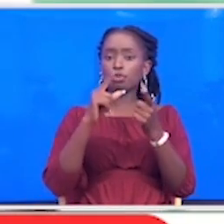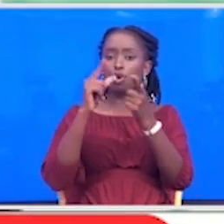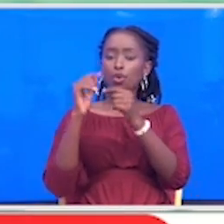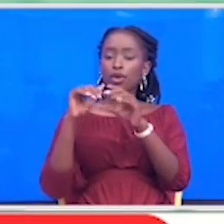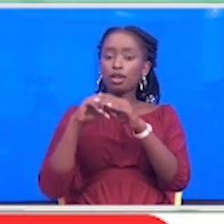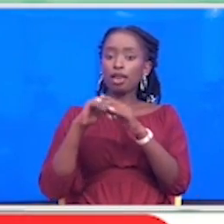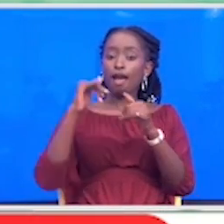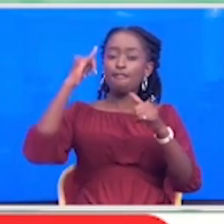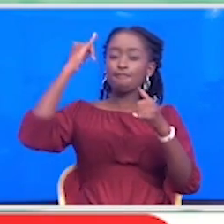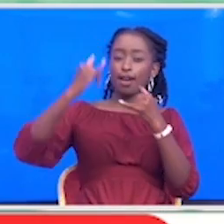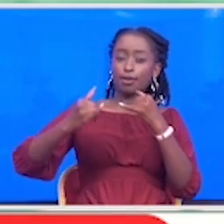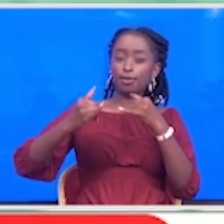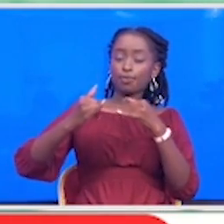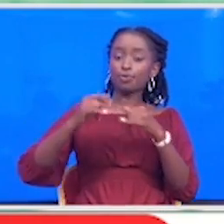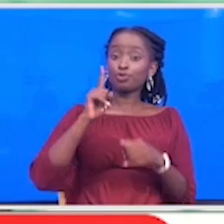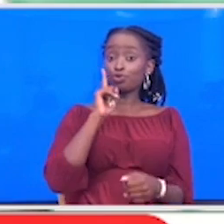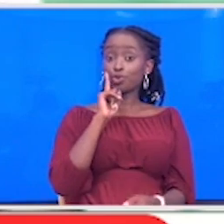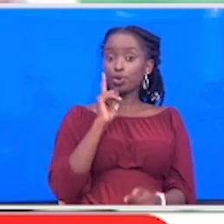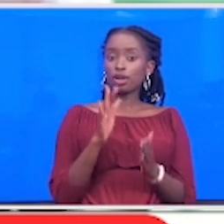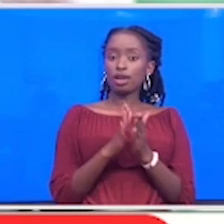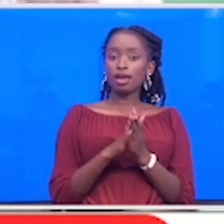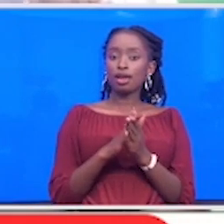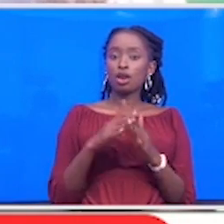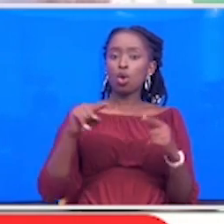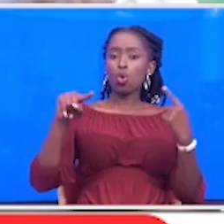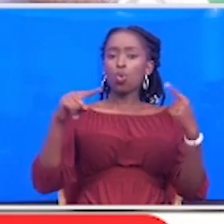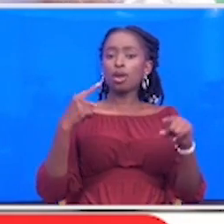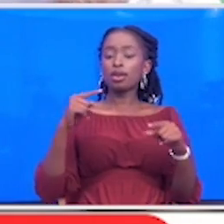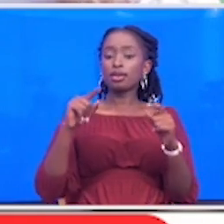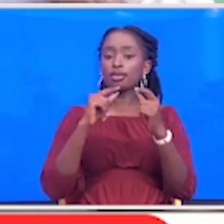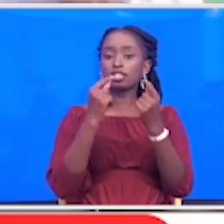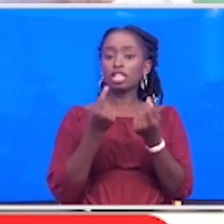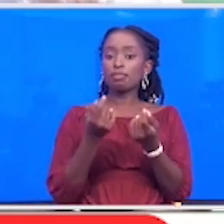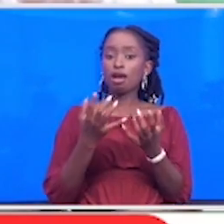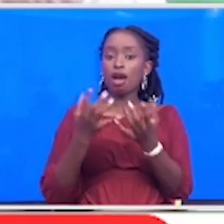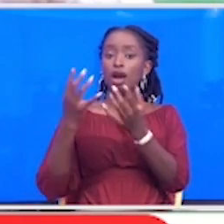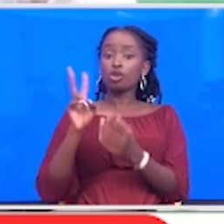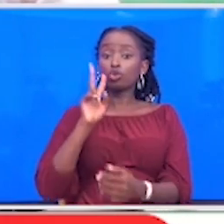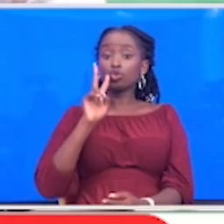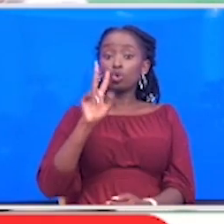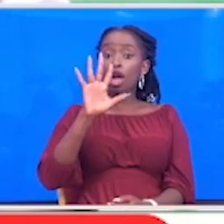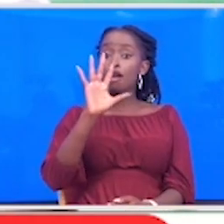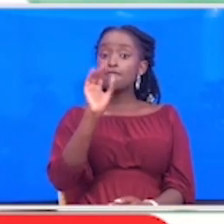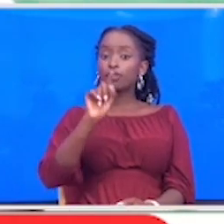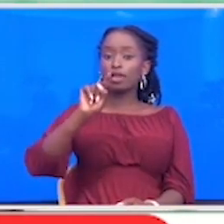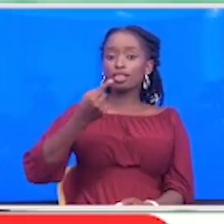tomorrow. And tomorrow, the winning team will carry home 250,000 Kenya shillings.